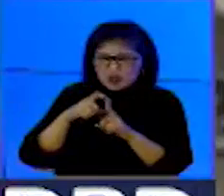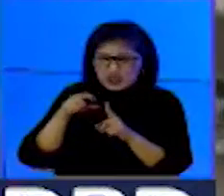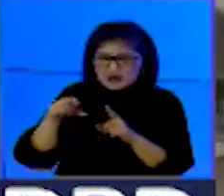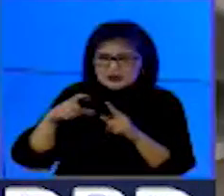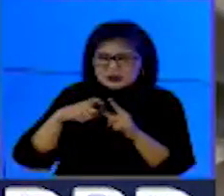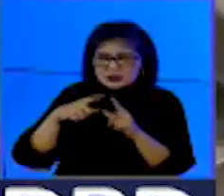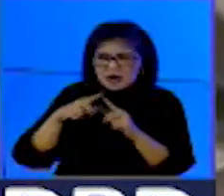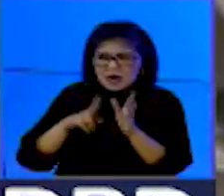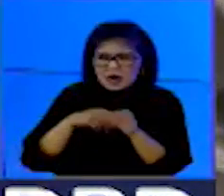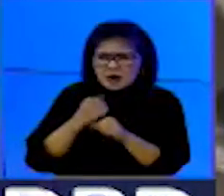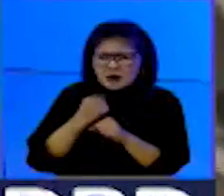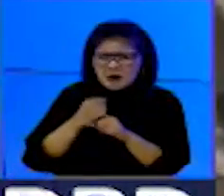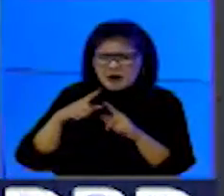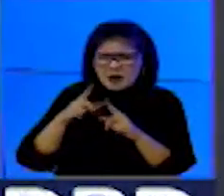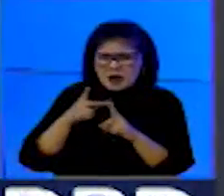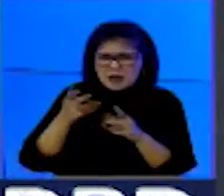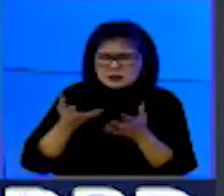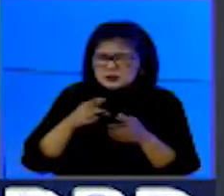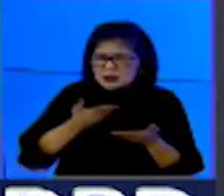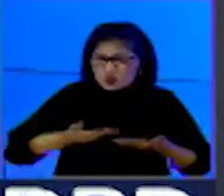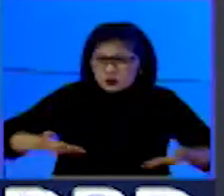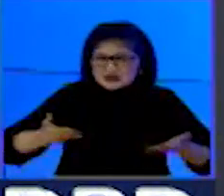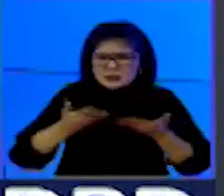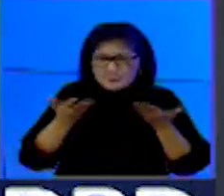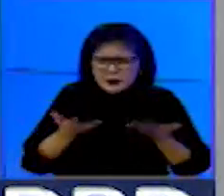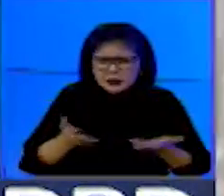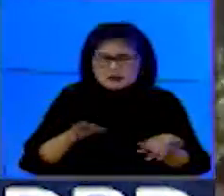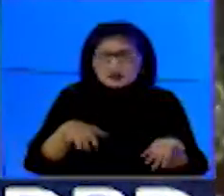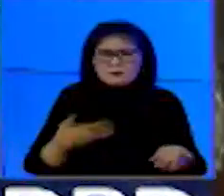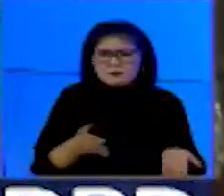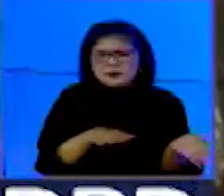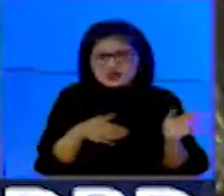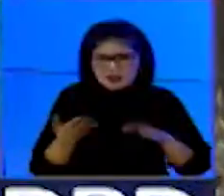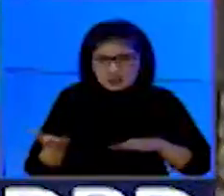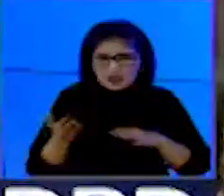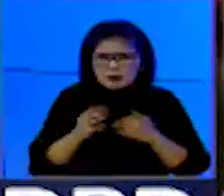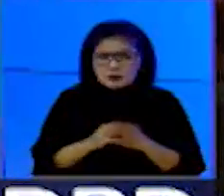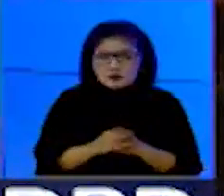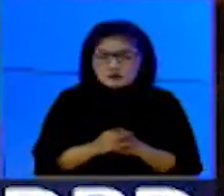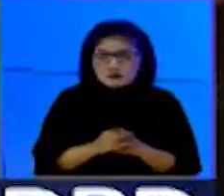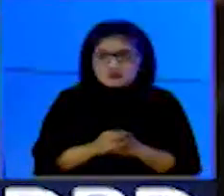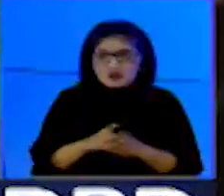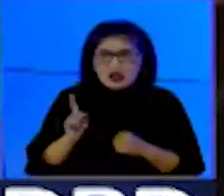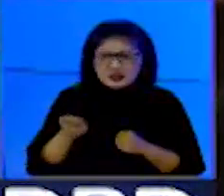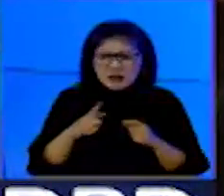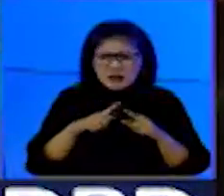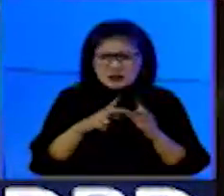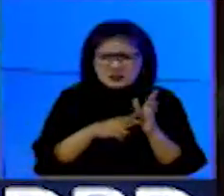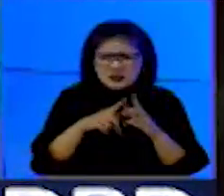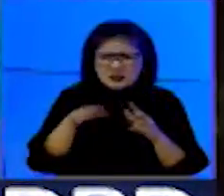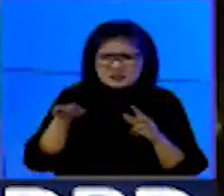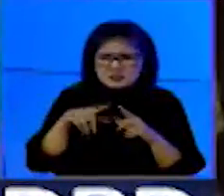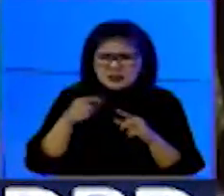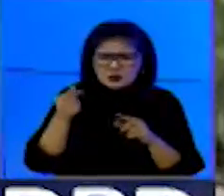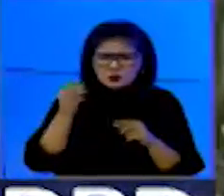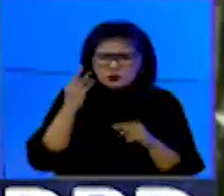dalam kondisi kritis hingga akhirnya nyawanya tidak tertolong. Selain Rofi, Nazar Ramadan, bocah 11 tahun warga